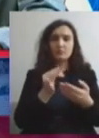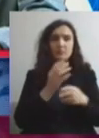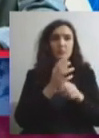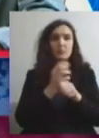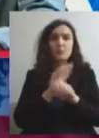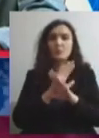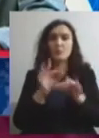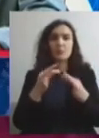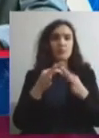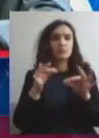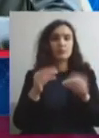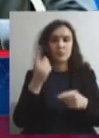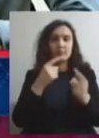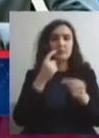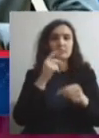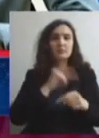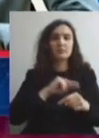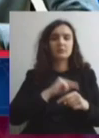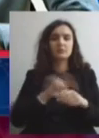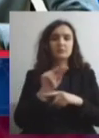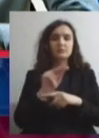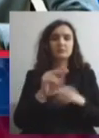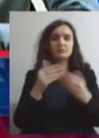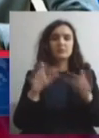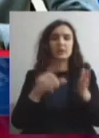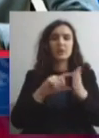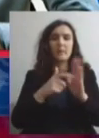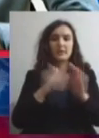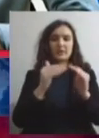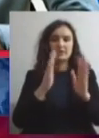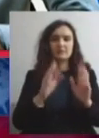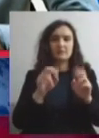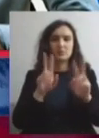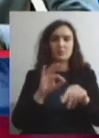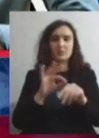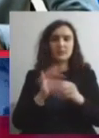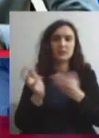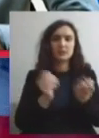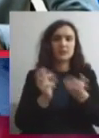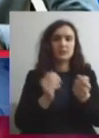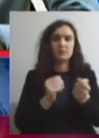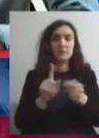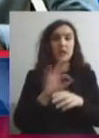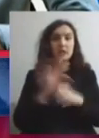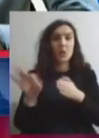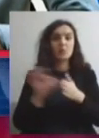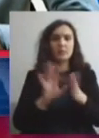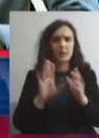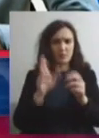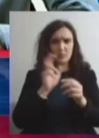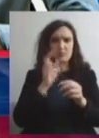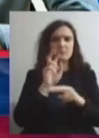როდიდან განაახლებენ სტომატოლოგიური კაბინეტები პაციენტების მიღებას, არა მხოლოდ გადაუდებელი პაციენტების, არამედ